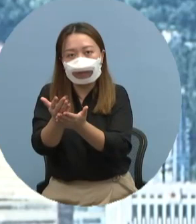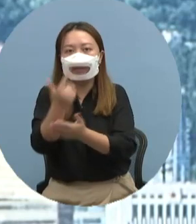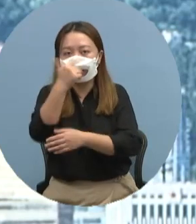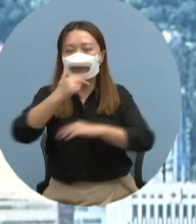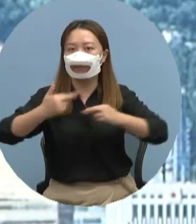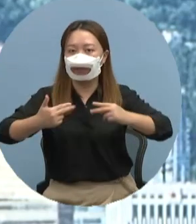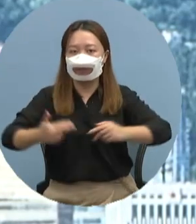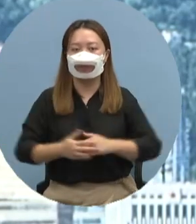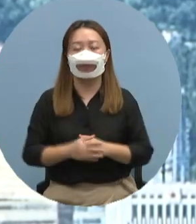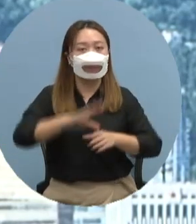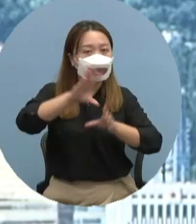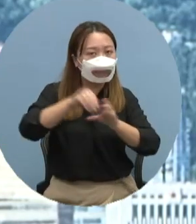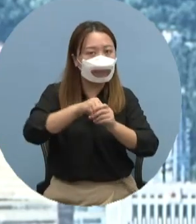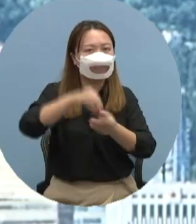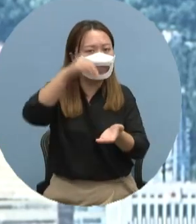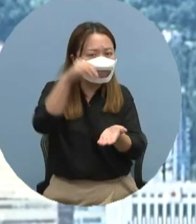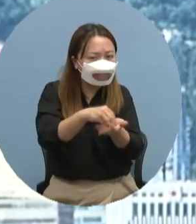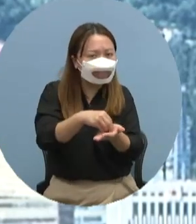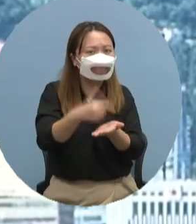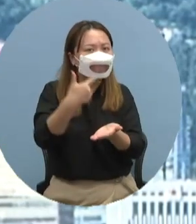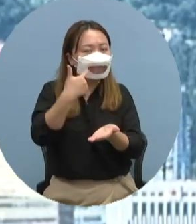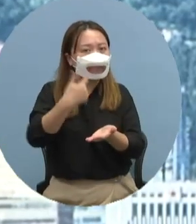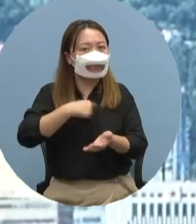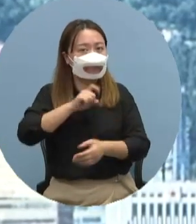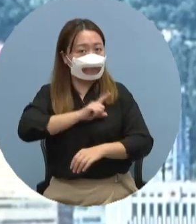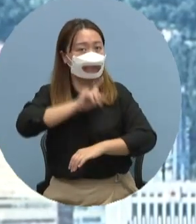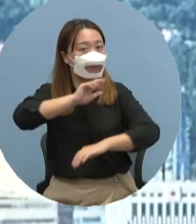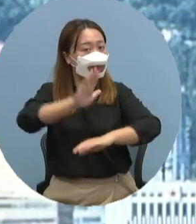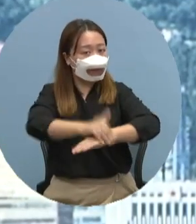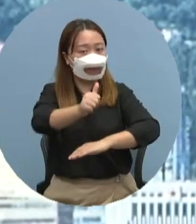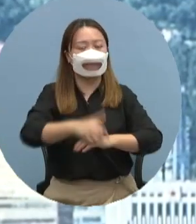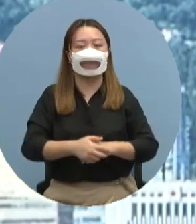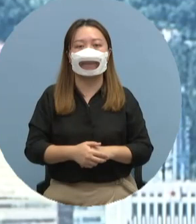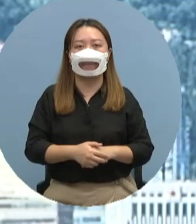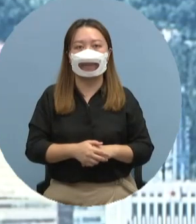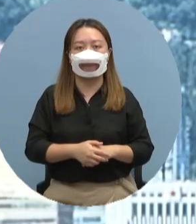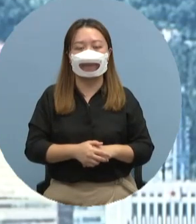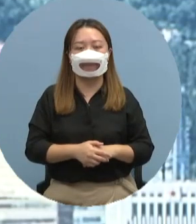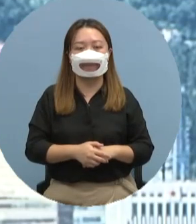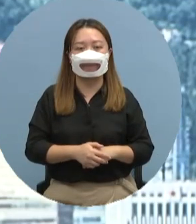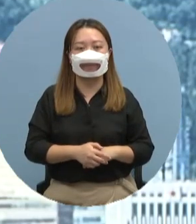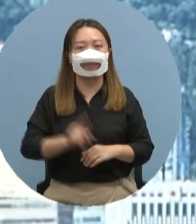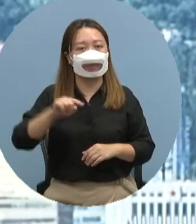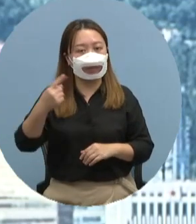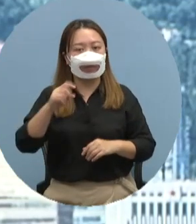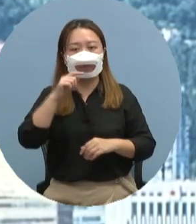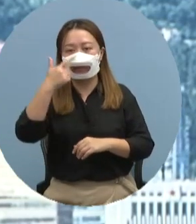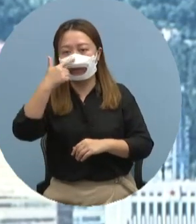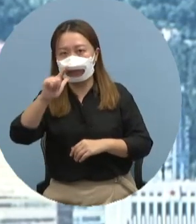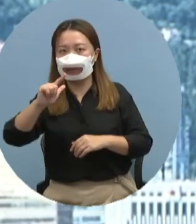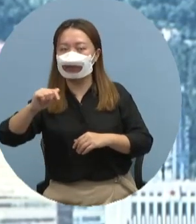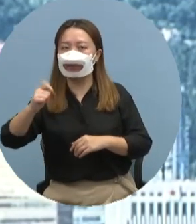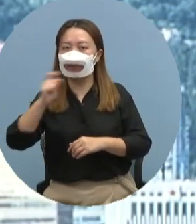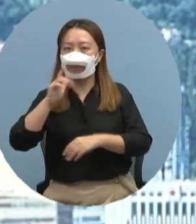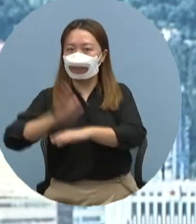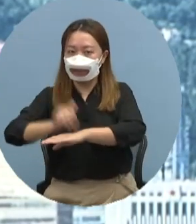展嘅，包括咧我哋係鞏固我哋固有嘅優勢，另外咧亦都會強調我哋係有新興嘅優勢，亦都